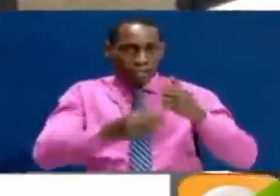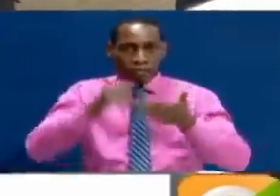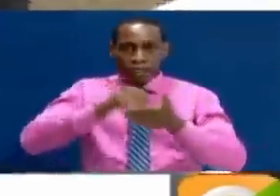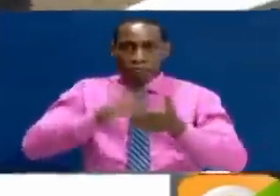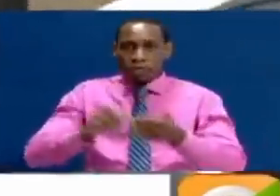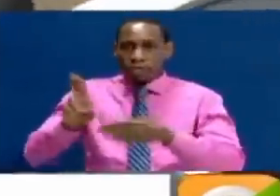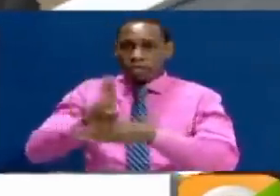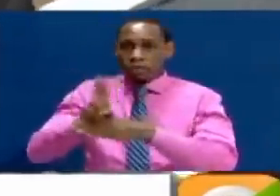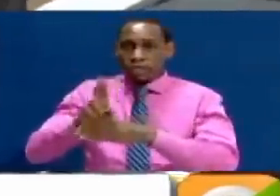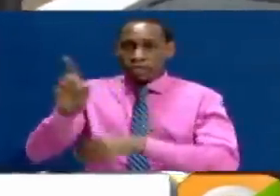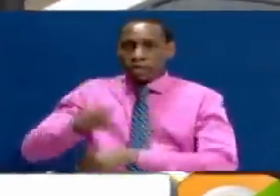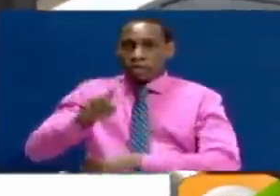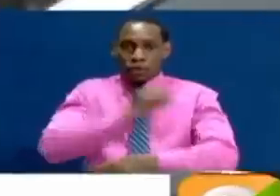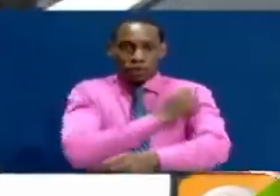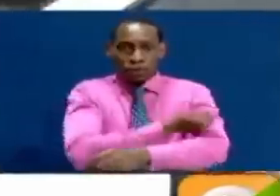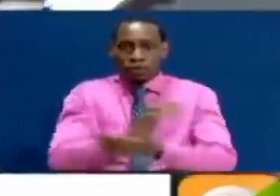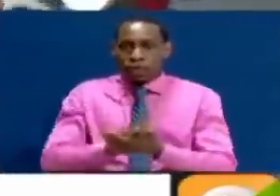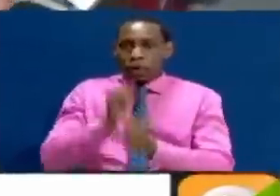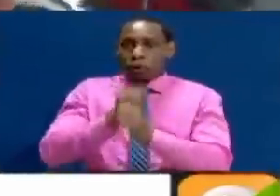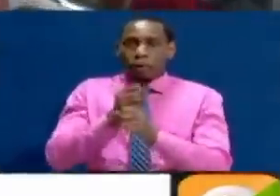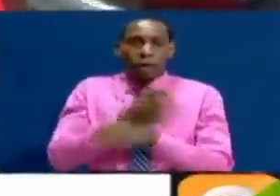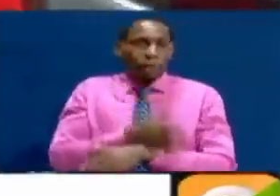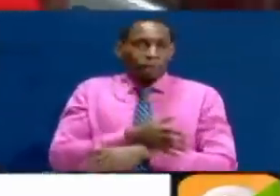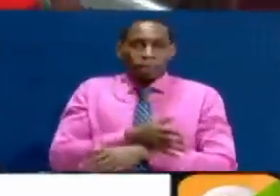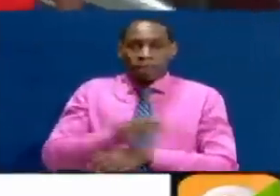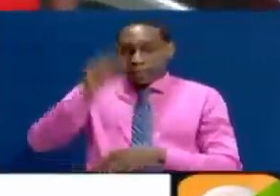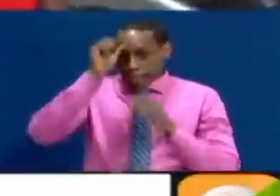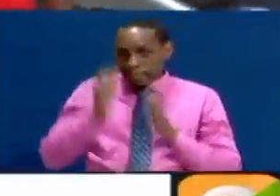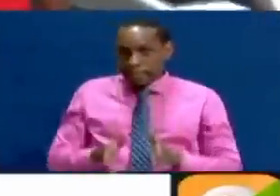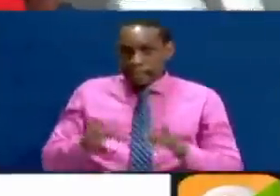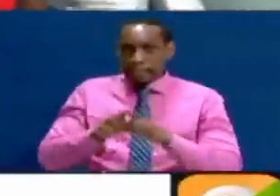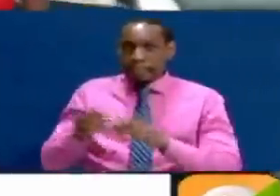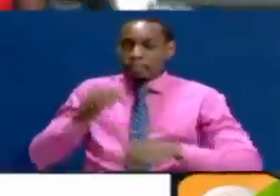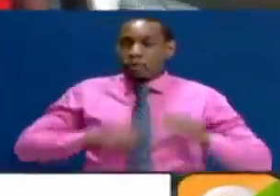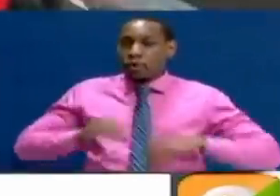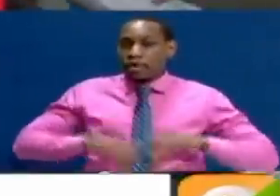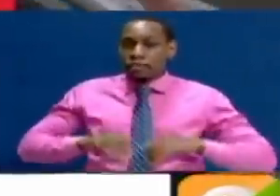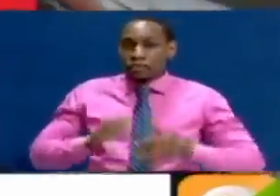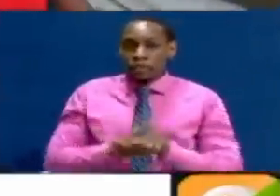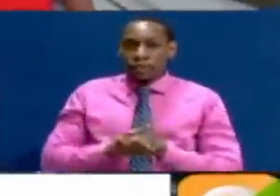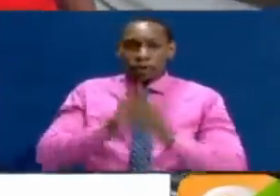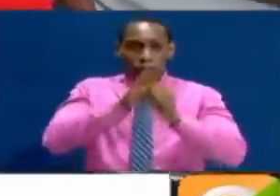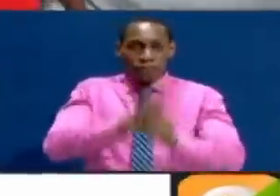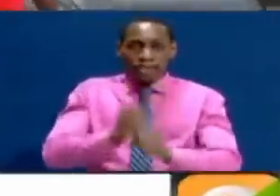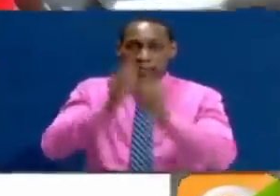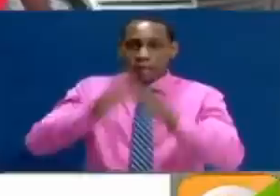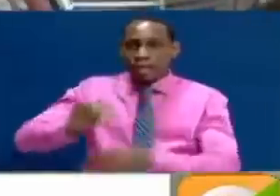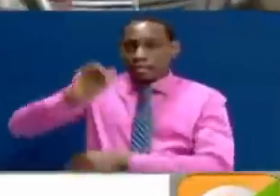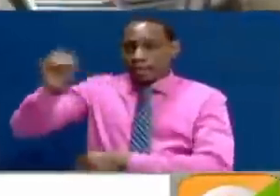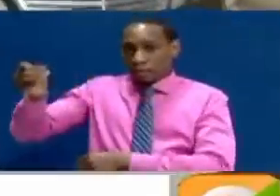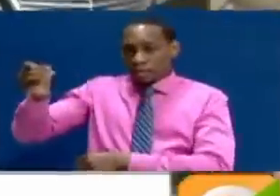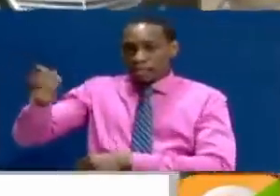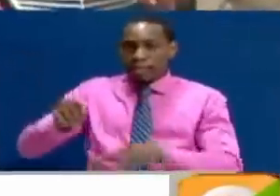ikiwemo utumizi mbaya wa mamlaka, kuzembea katika majukumu yake ya ugavana, ufisadi, kuwahangaisha wafanyikazi wa